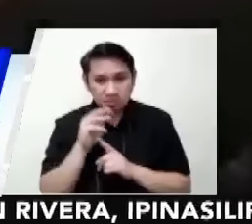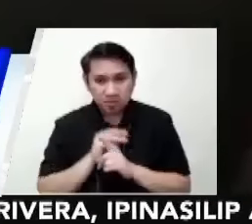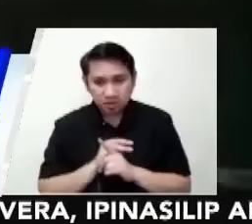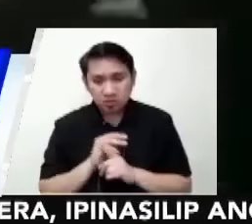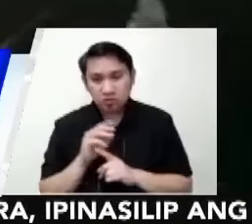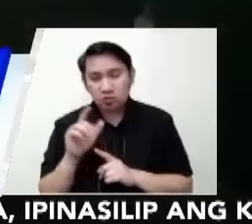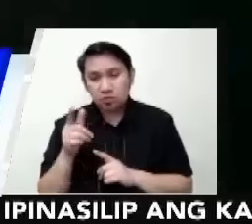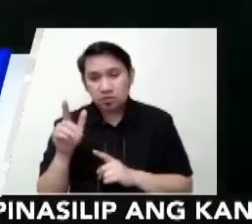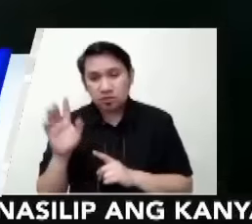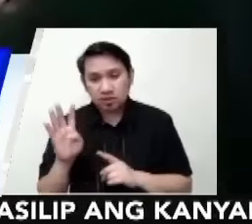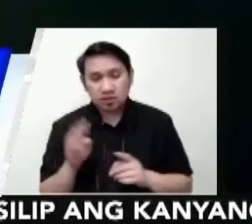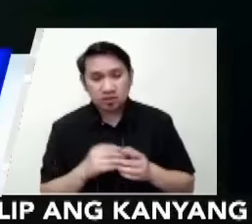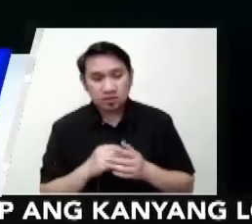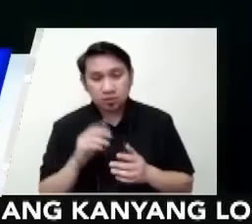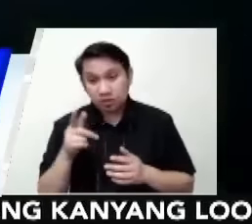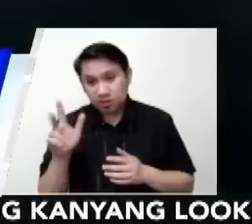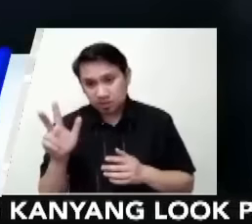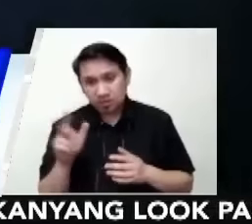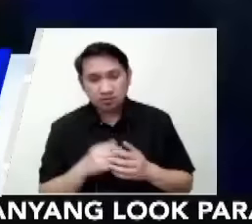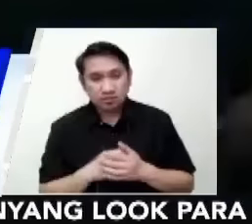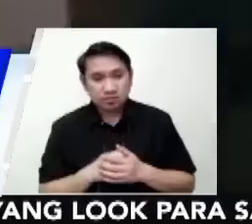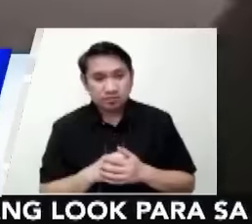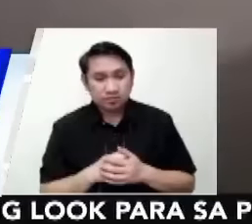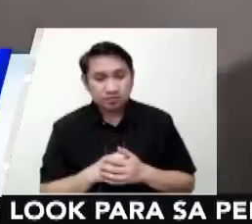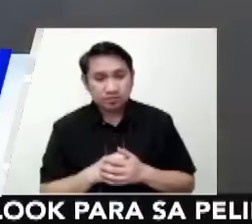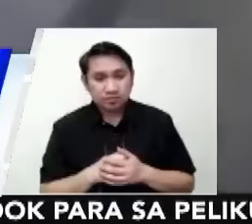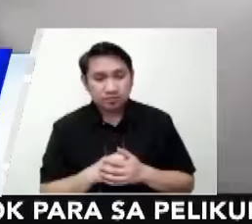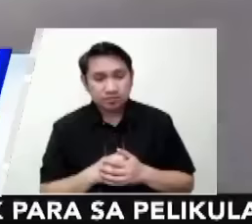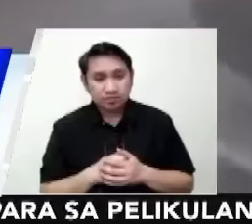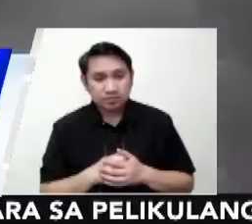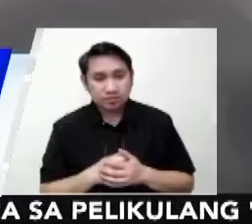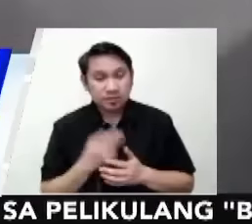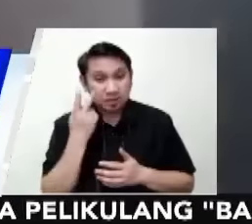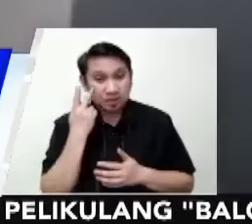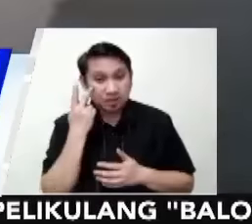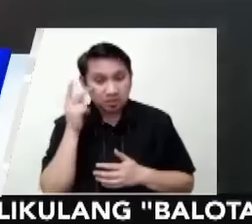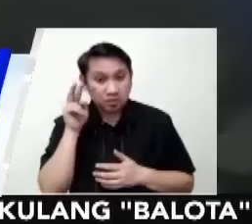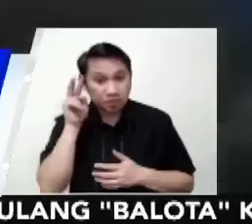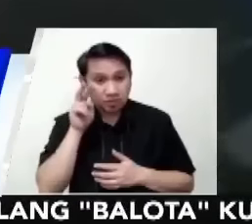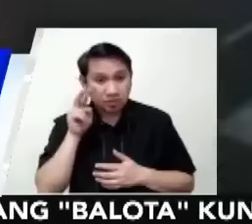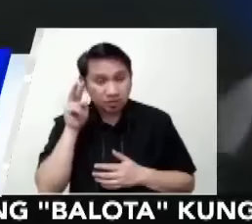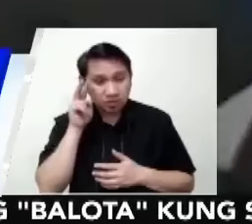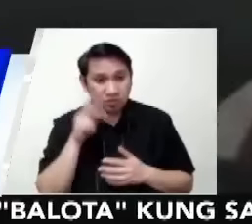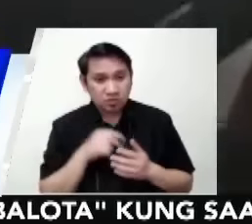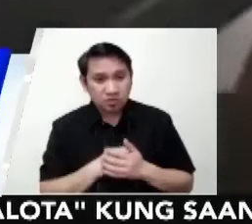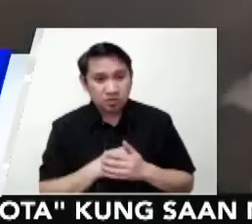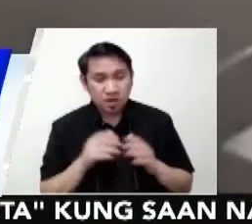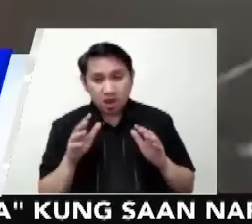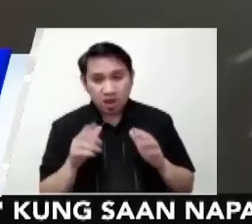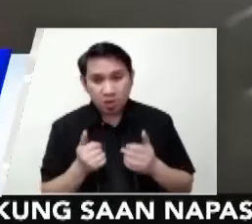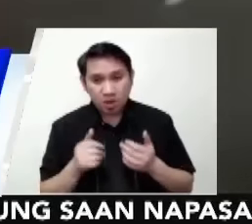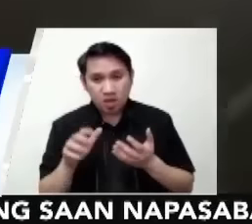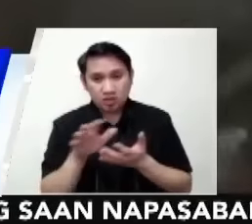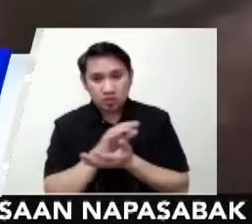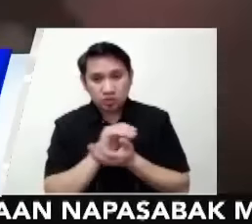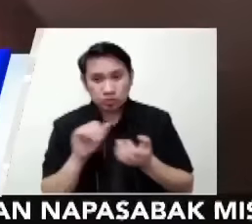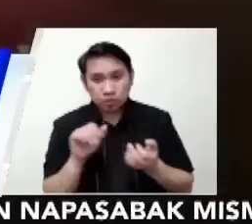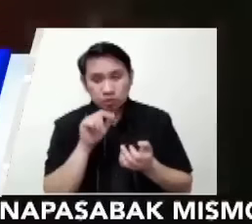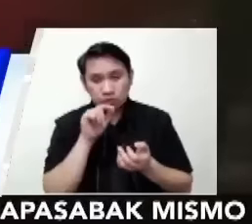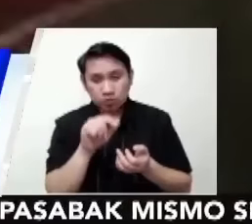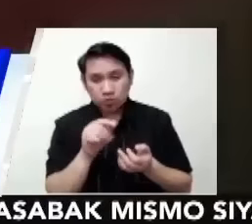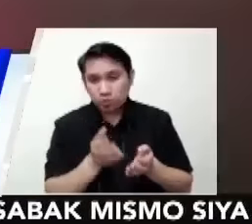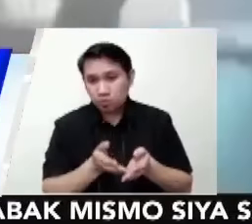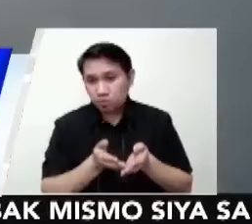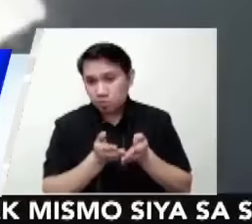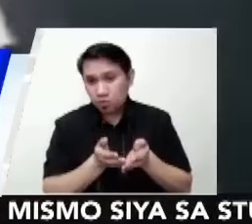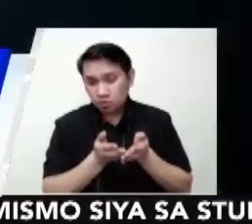23. Sa videong nakuha noon ng GMA Integrated News, kitang-kita kung paanong napinsala ang loob ng barko sa halos isang oras